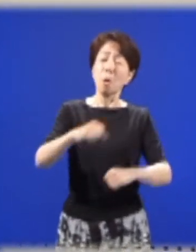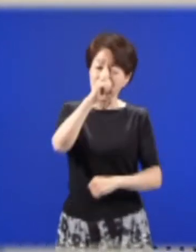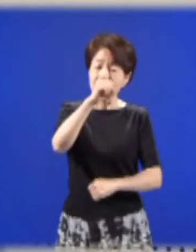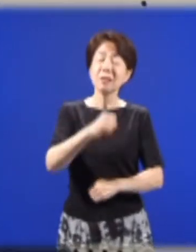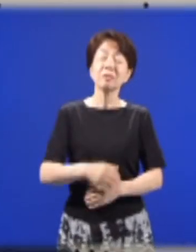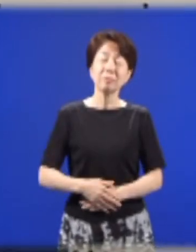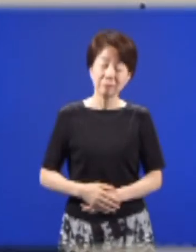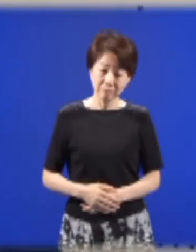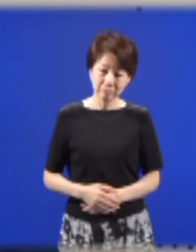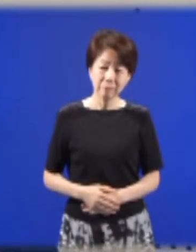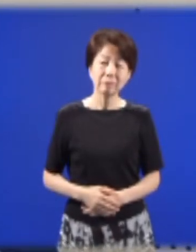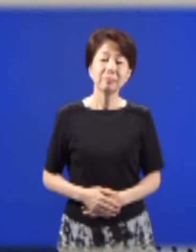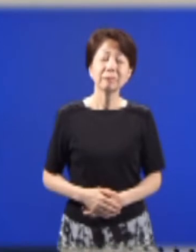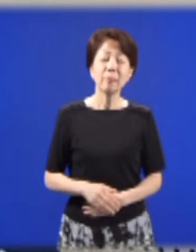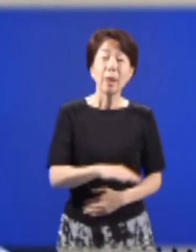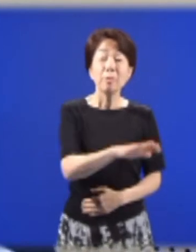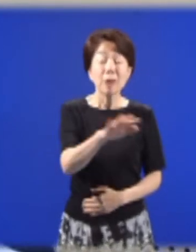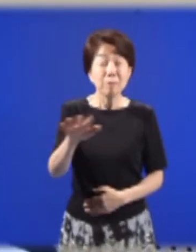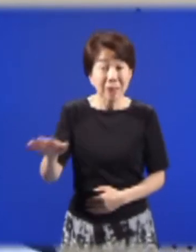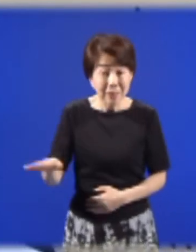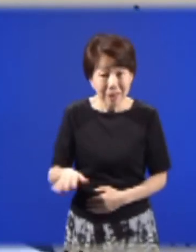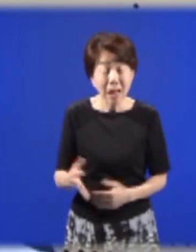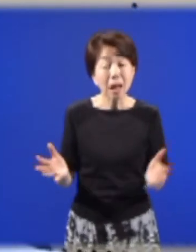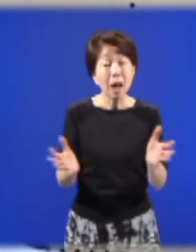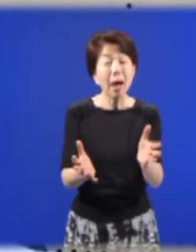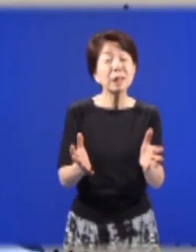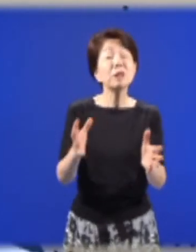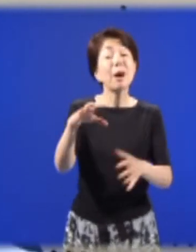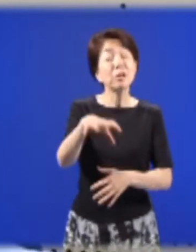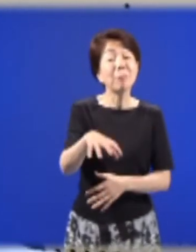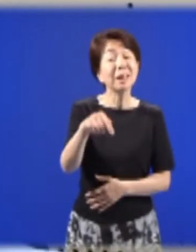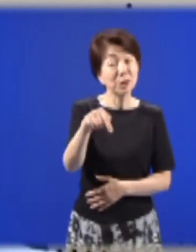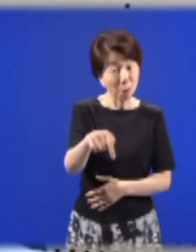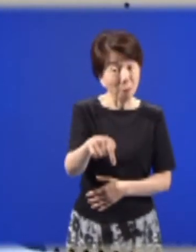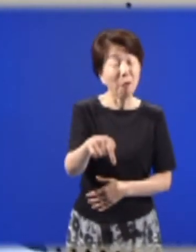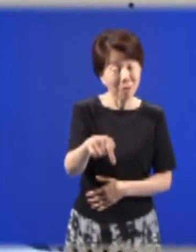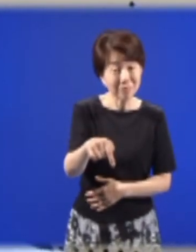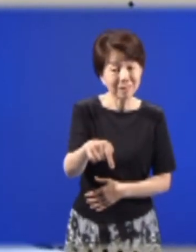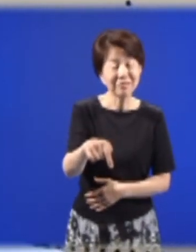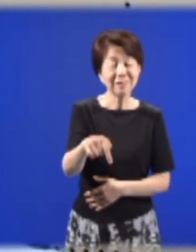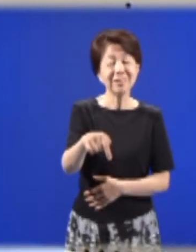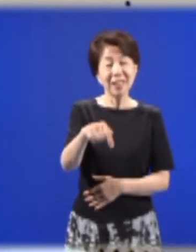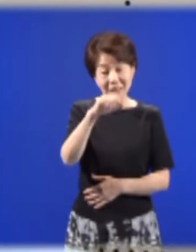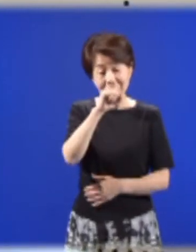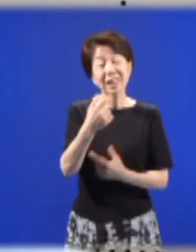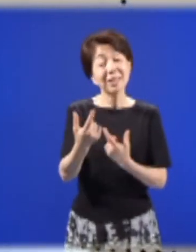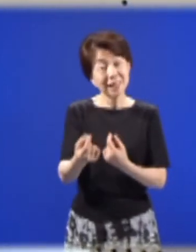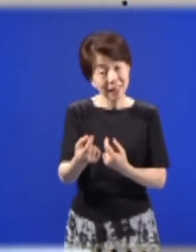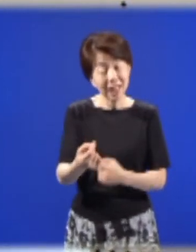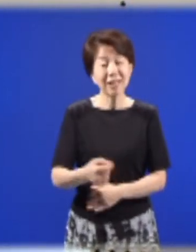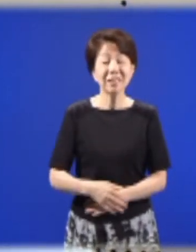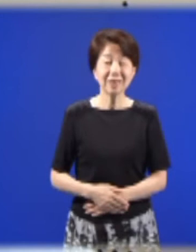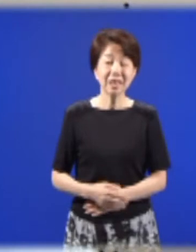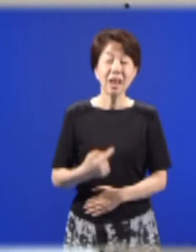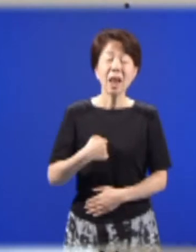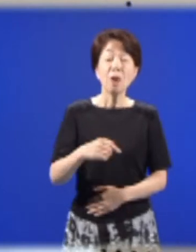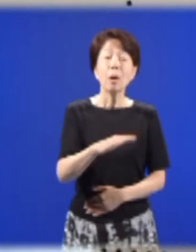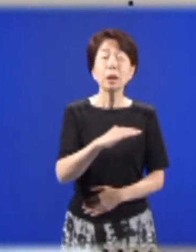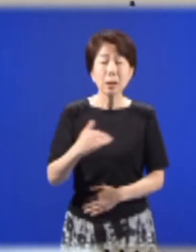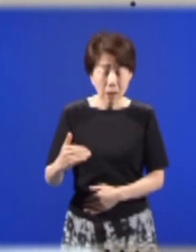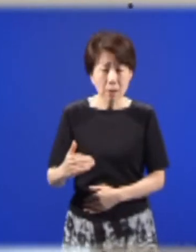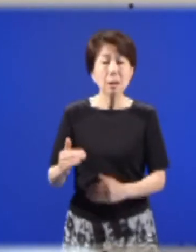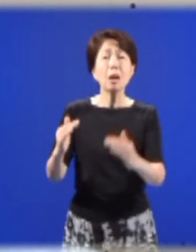助かります。 あ、そうですね、まあ、皆さんが、ね、こう集まる場所が一箇所 で今のところね、私たちだんだんあ